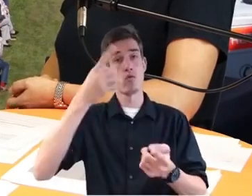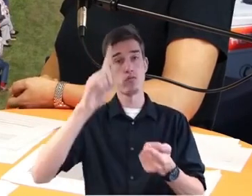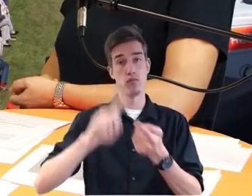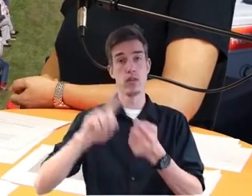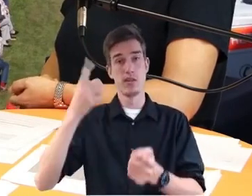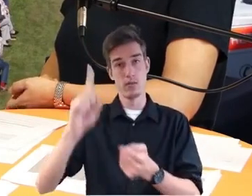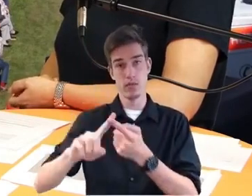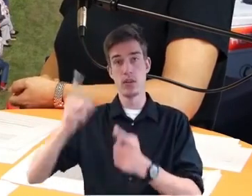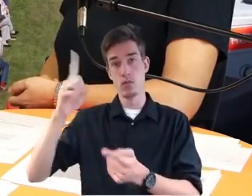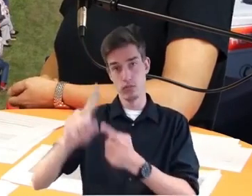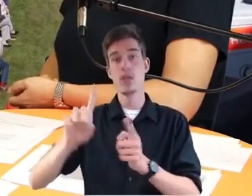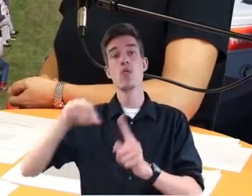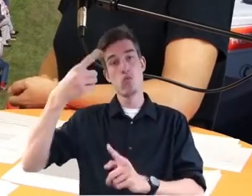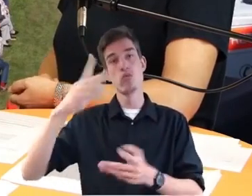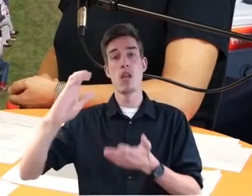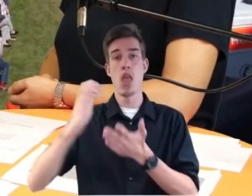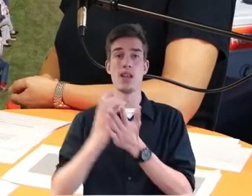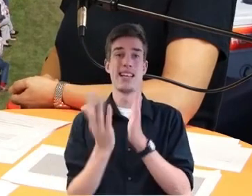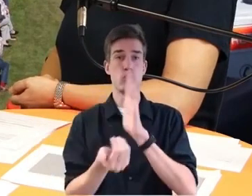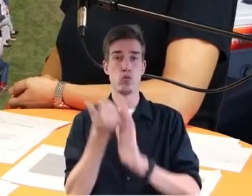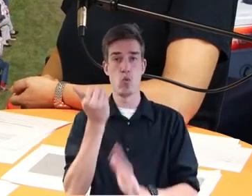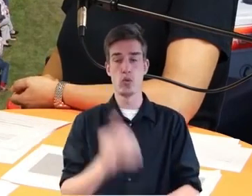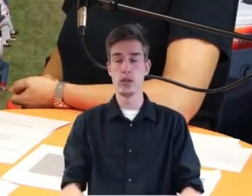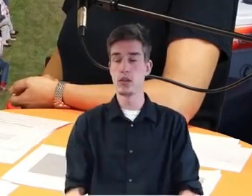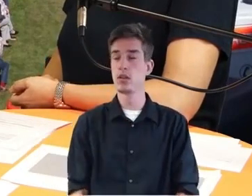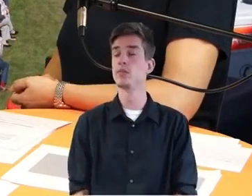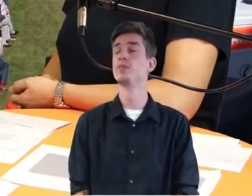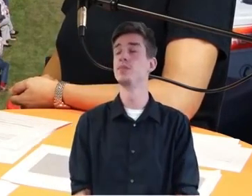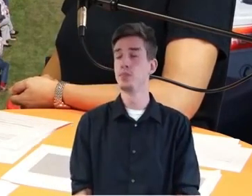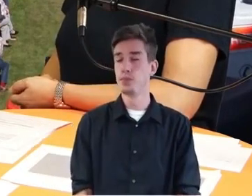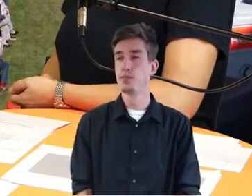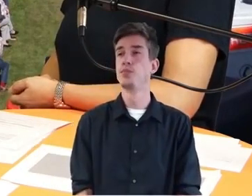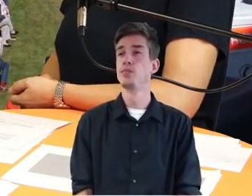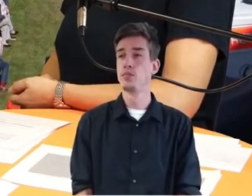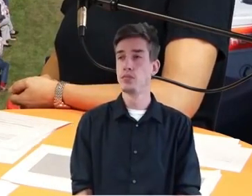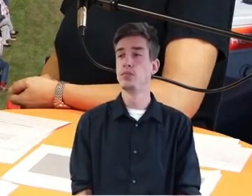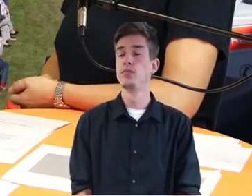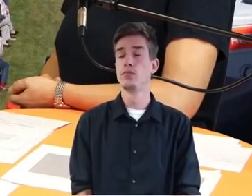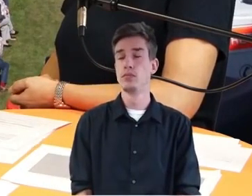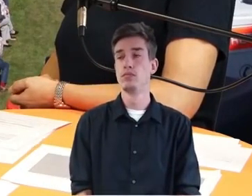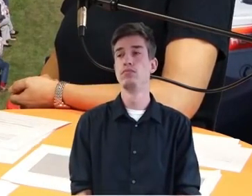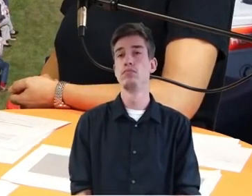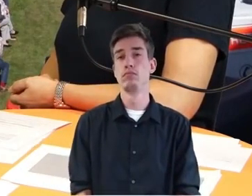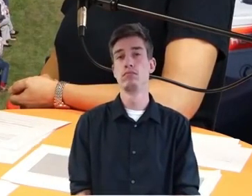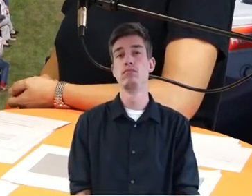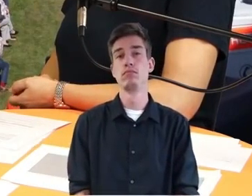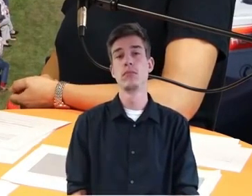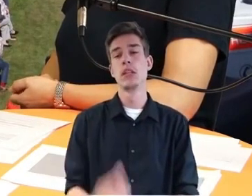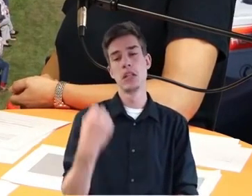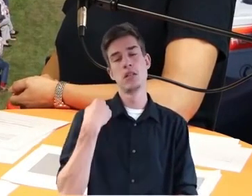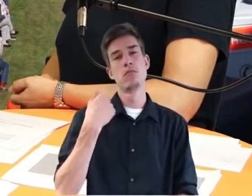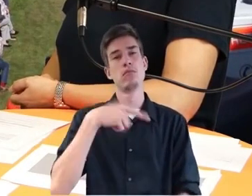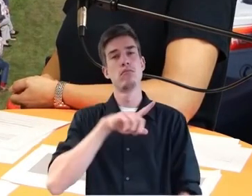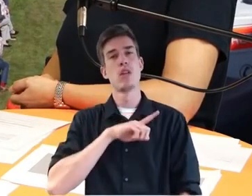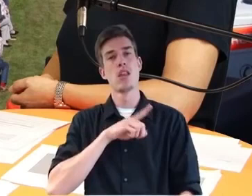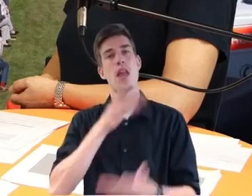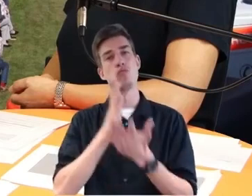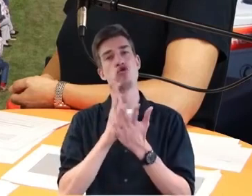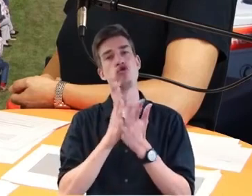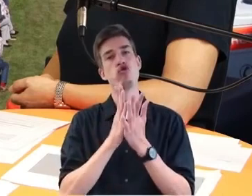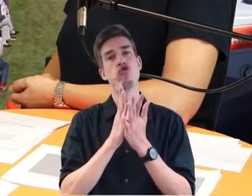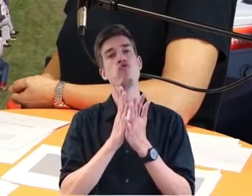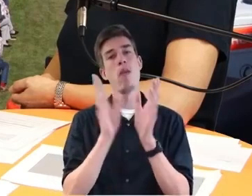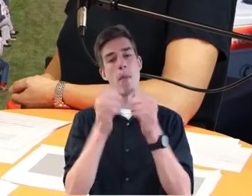eben sukzessive wieder ersetzen. Das ist ja auch, ich habe jetzt auch schon mal einen Blick auf das